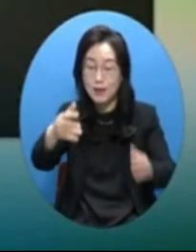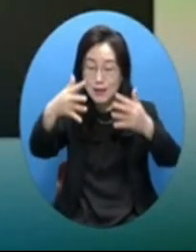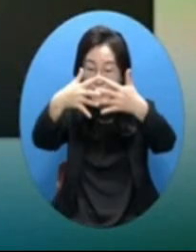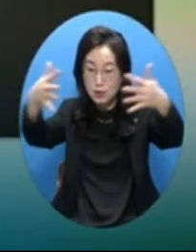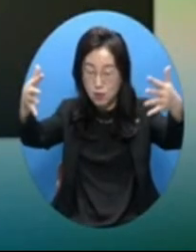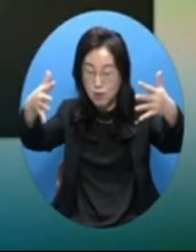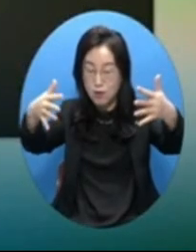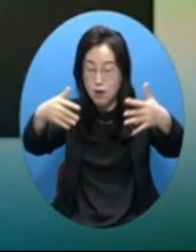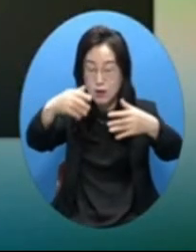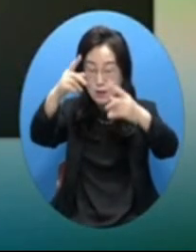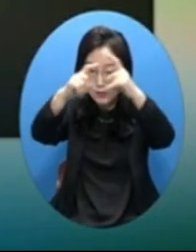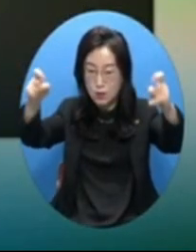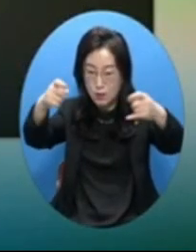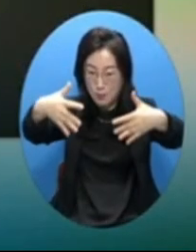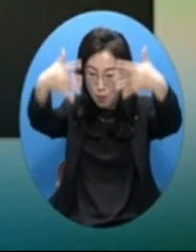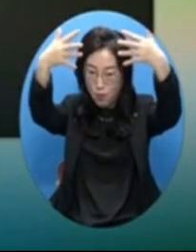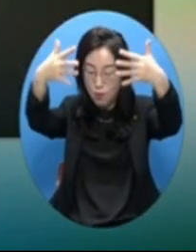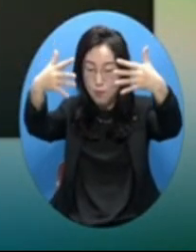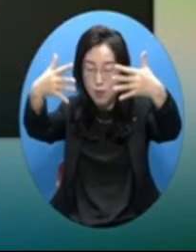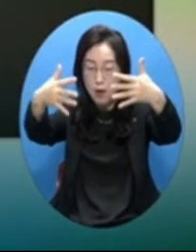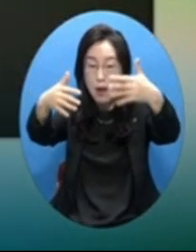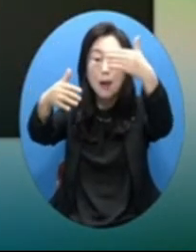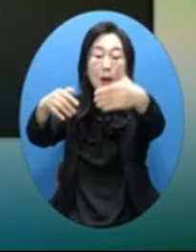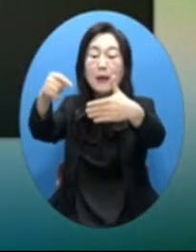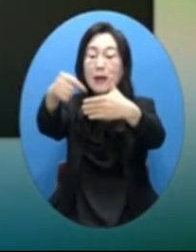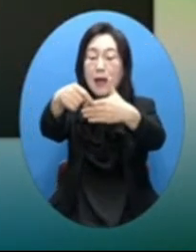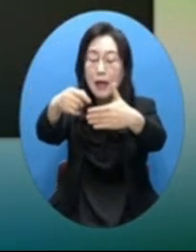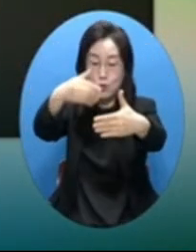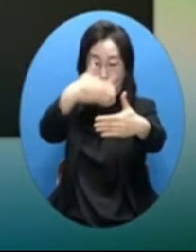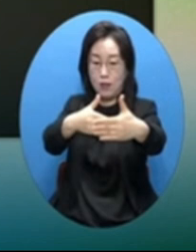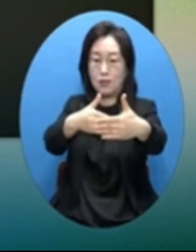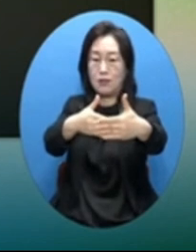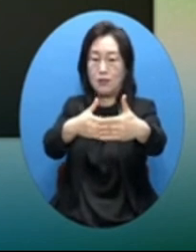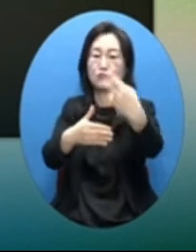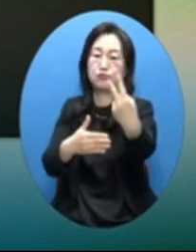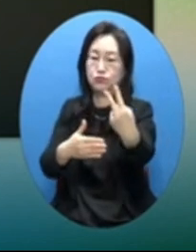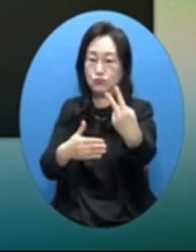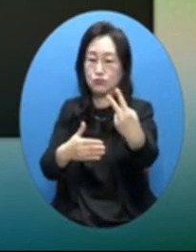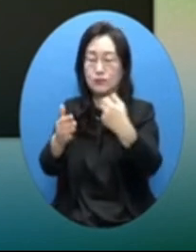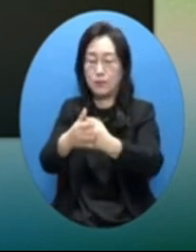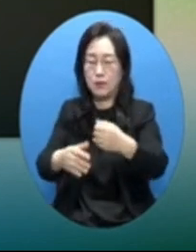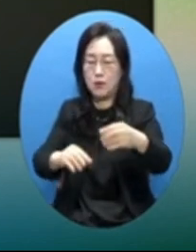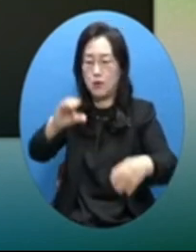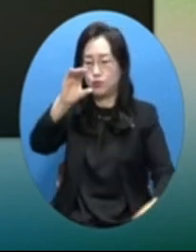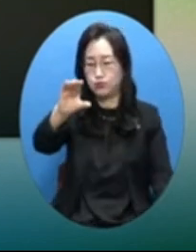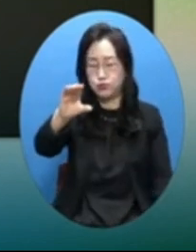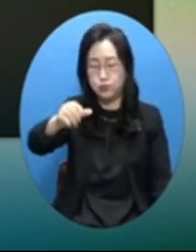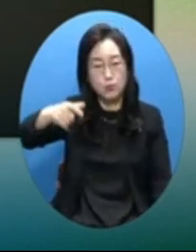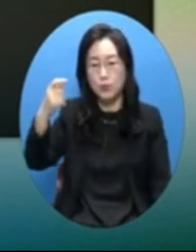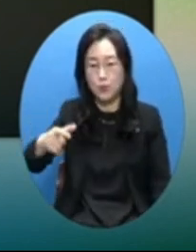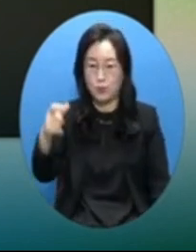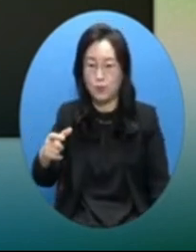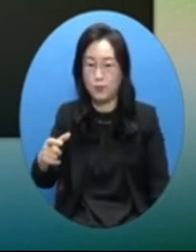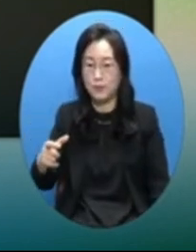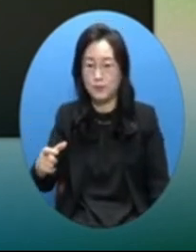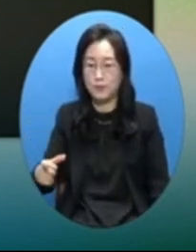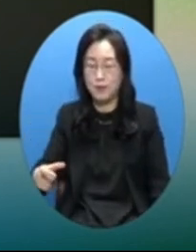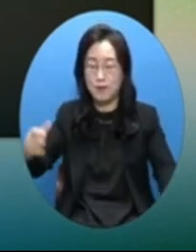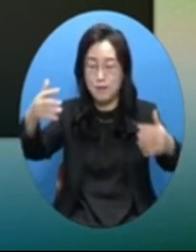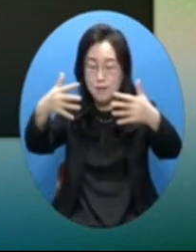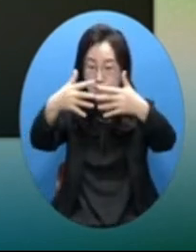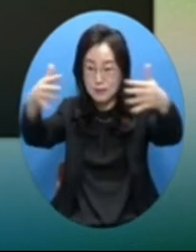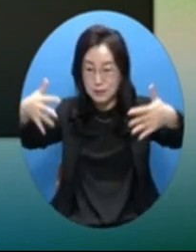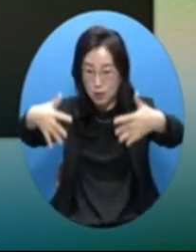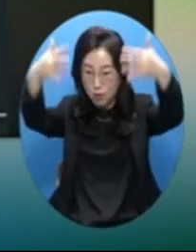바깥에 성벽과 아내 성벽이 따로 쌓여져 있었습니다 그런데 그 성벽이 두꺼운 경고합니다 성벽의